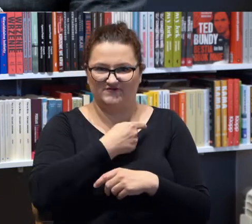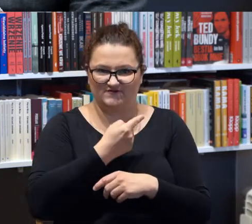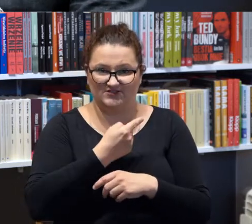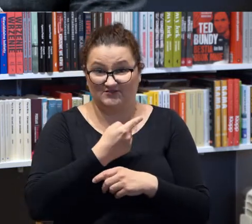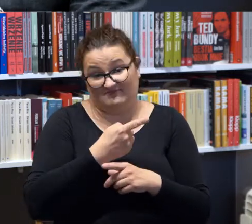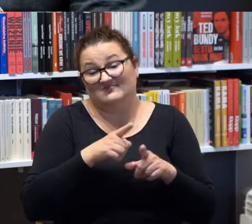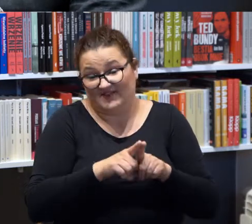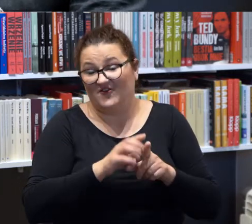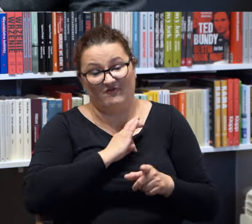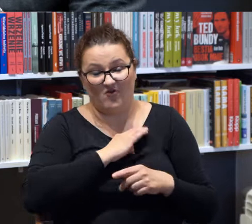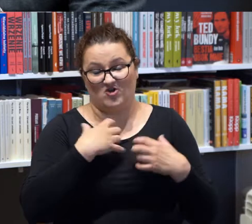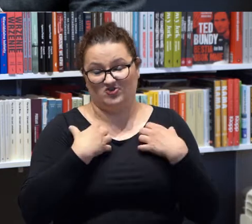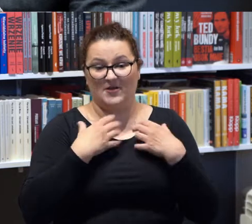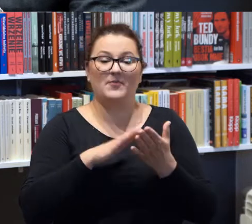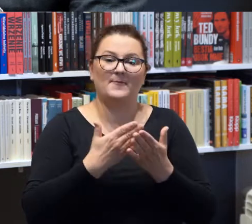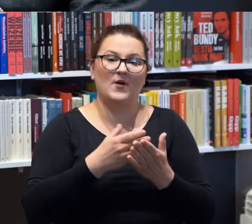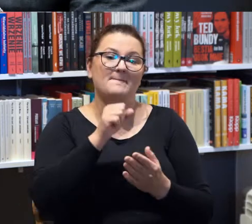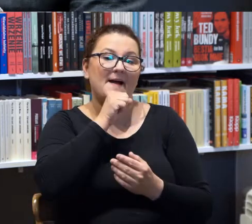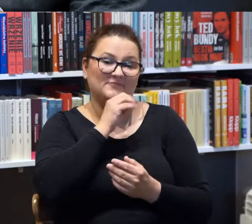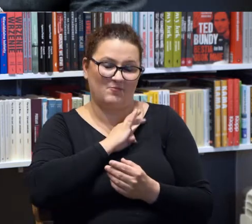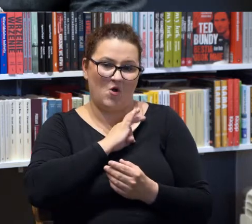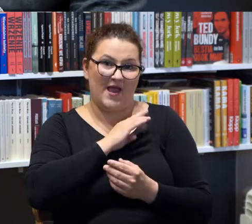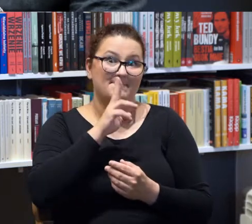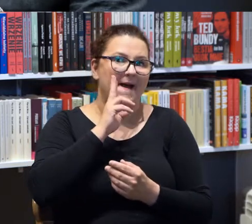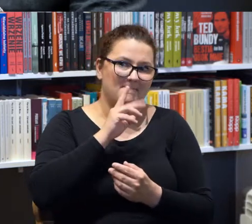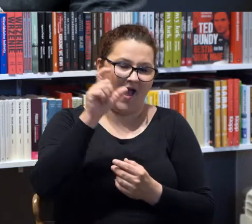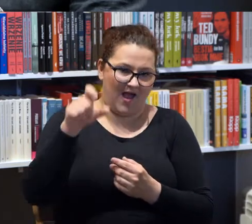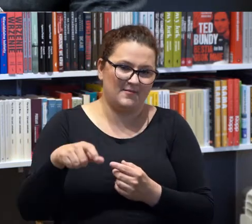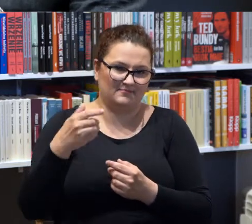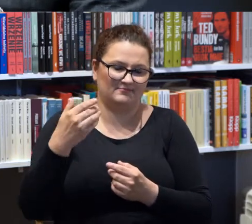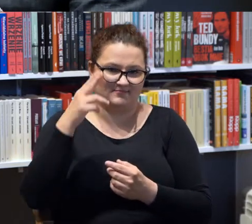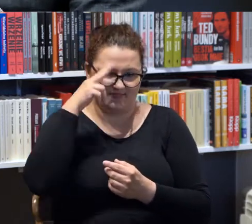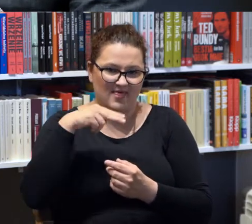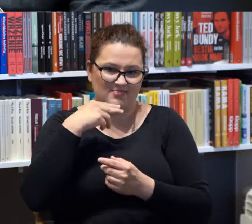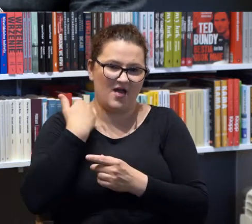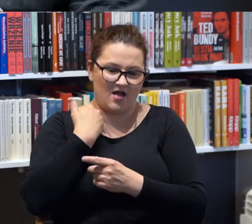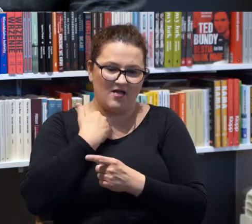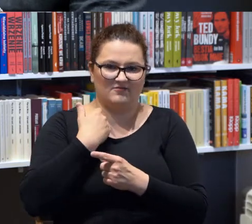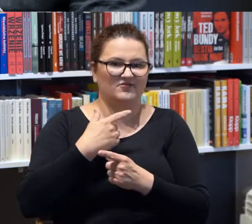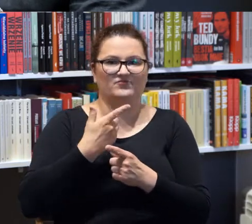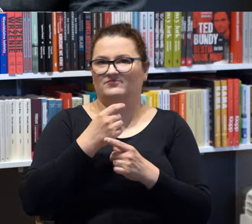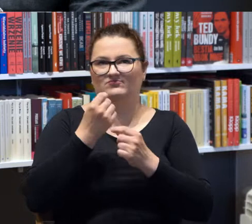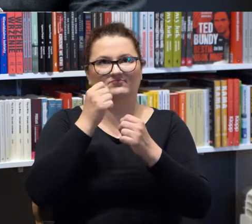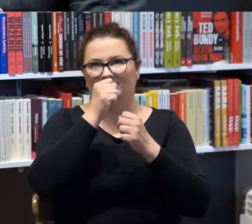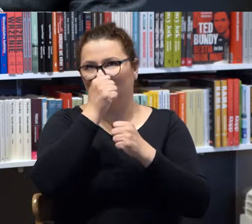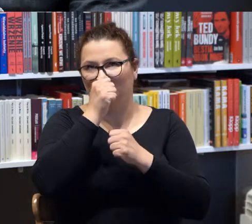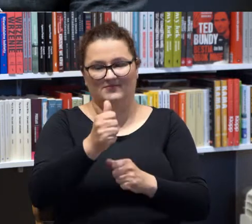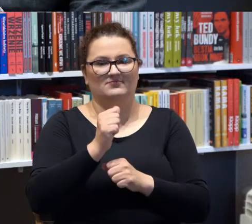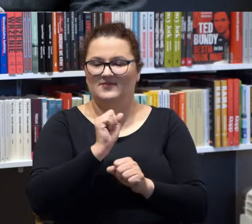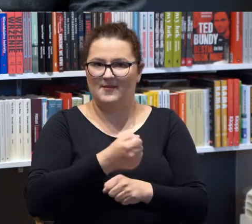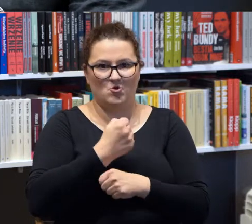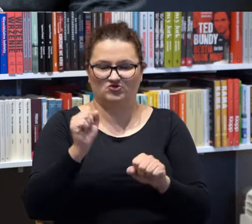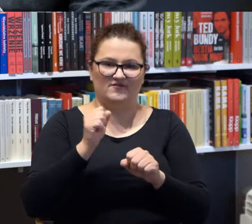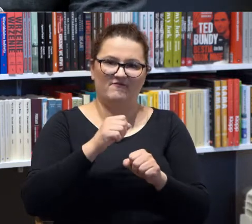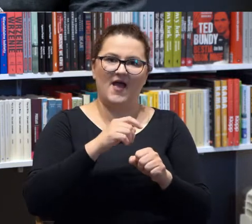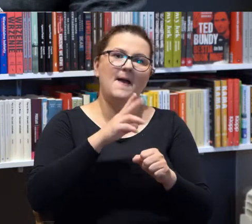no bo moja babcia, na przykład mama Mireczka, ona nie wyobrażała sobie wyrzucić go za drzwi albo nie wpuścić go do domu. A ja już tak